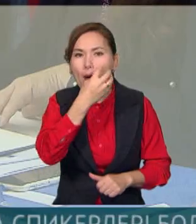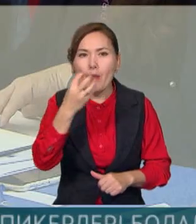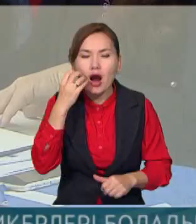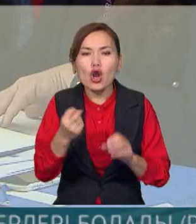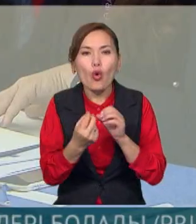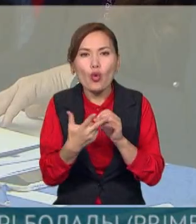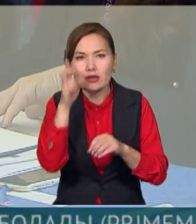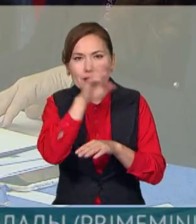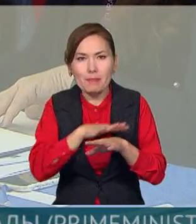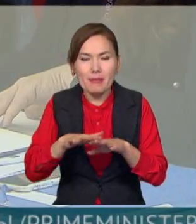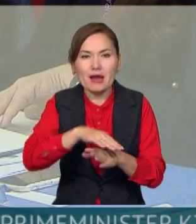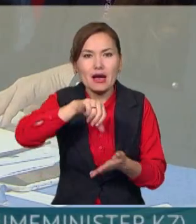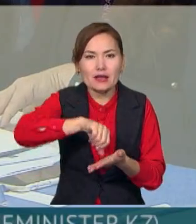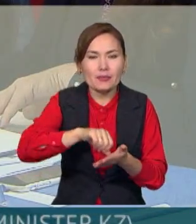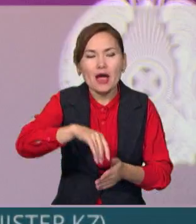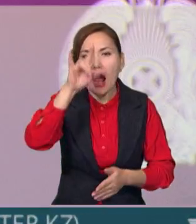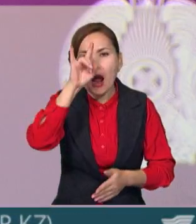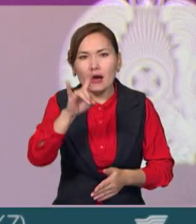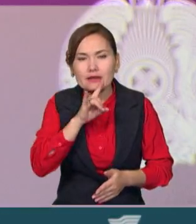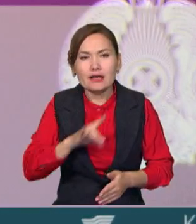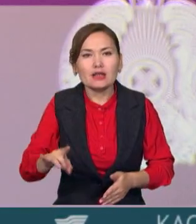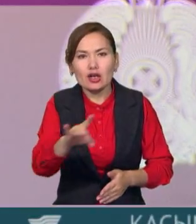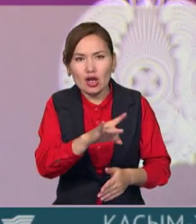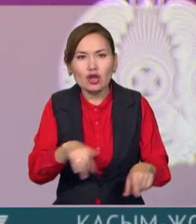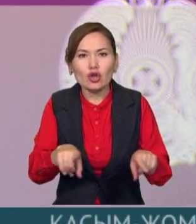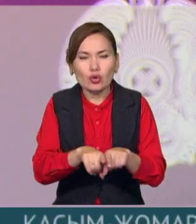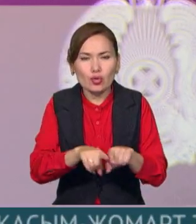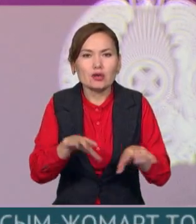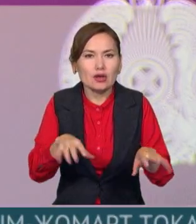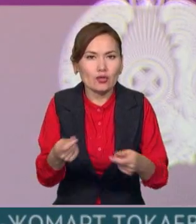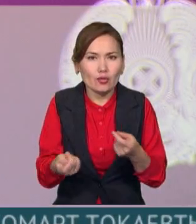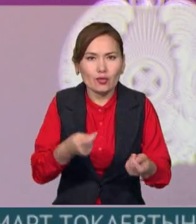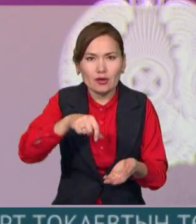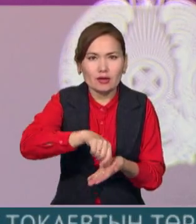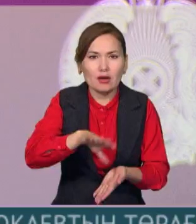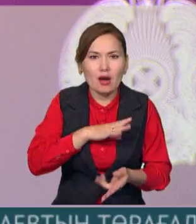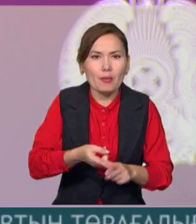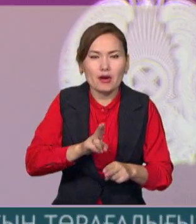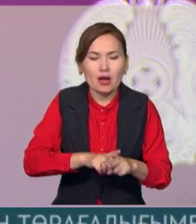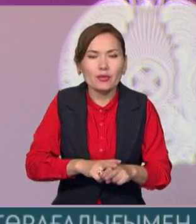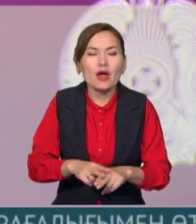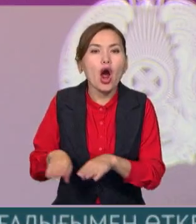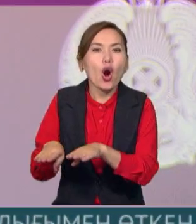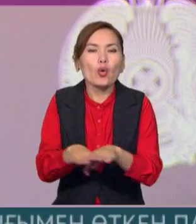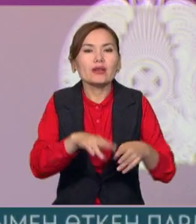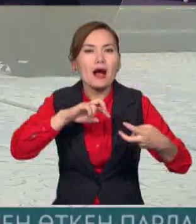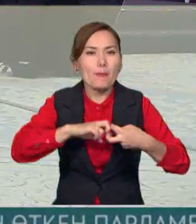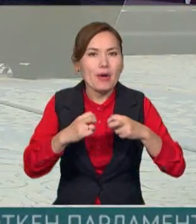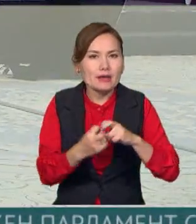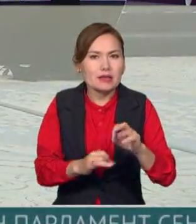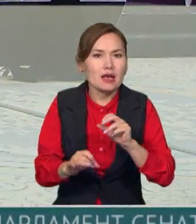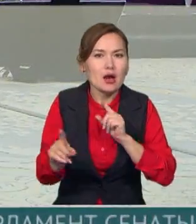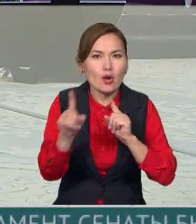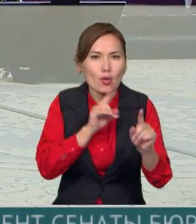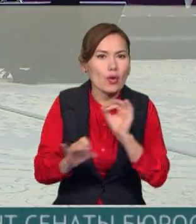қатысып отыр. Қазақстан тарапын үкімет жетекшісі Бақытжан Сағынтаев бастап келді. Жиында ортақ мәселелер, бәсекелестікті арттырудың